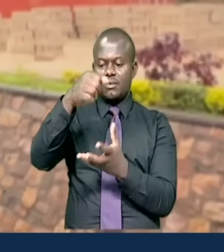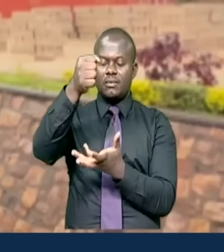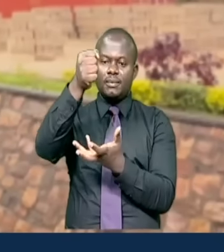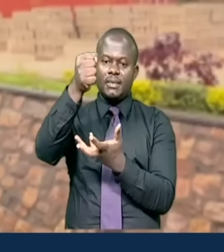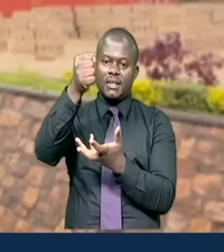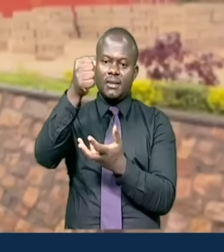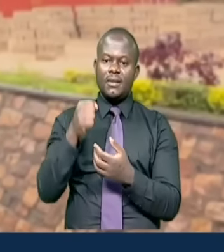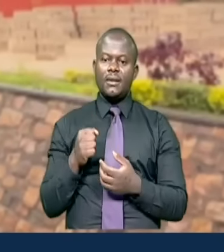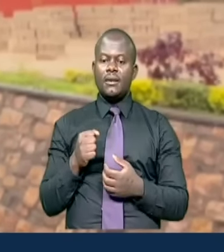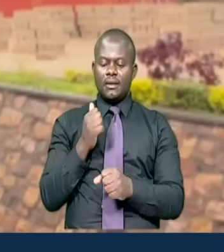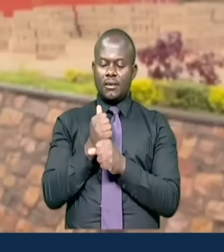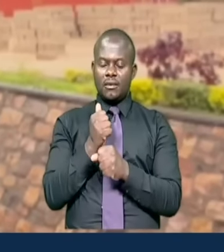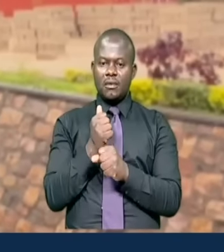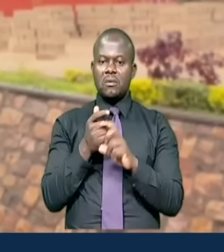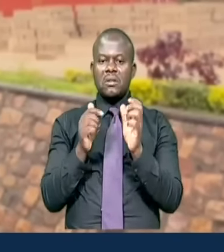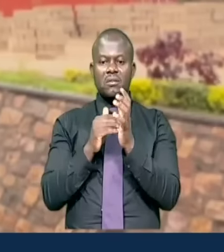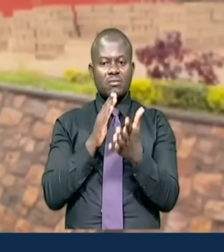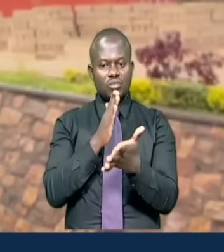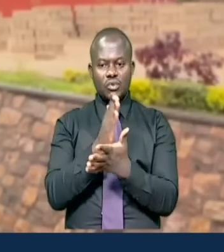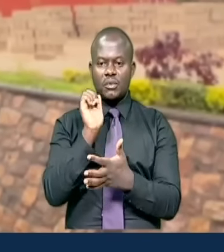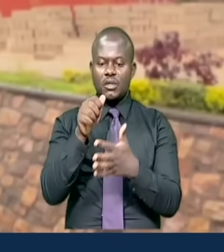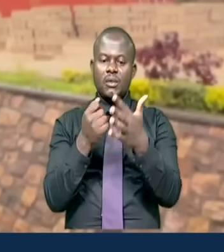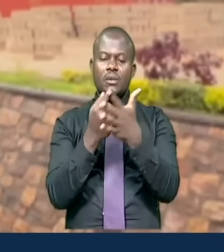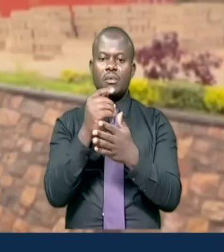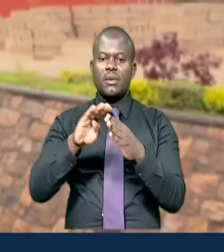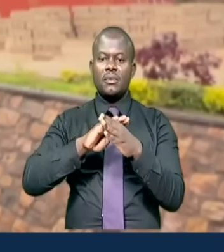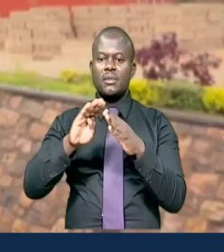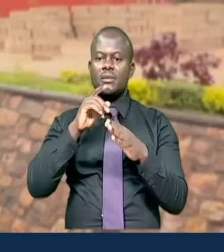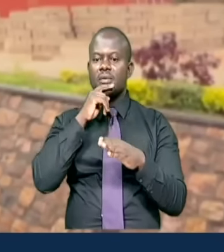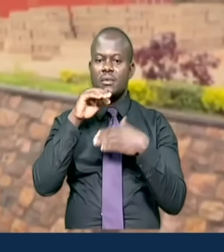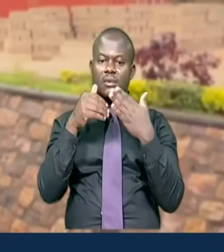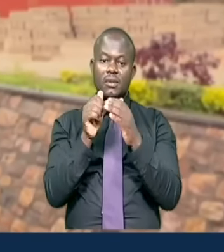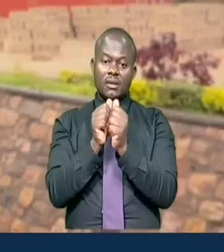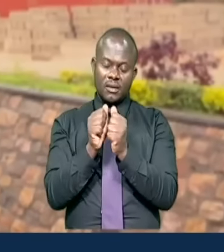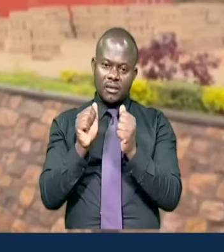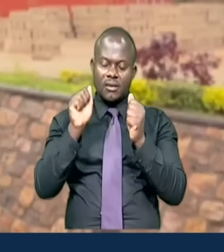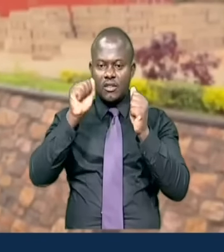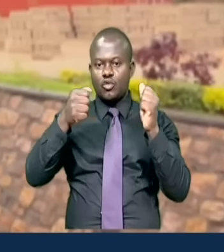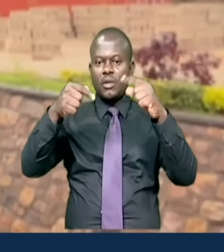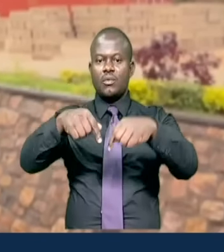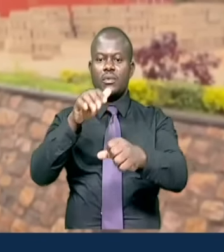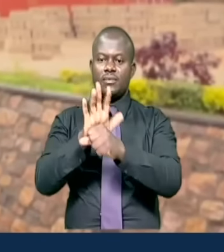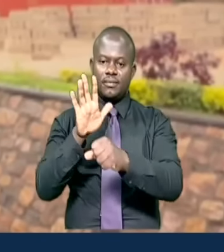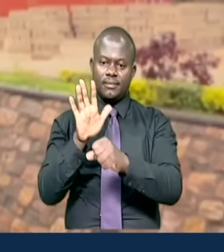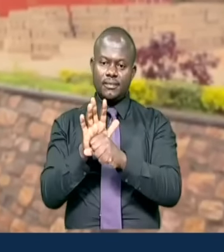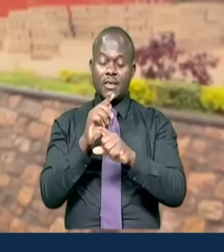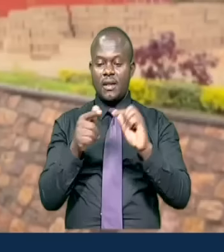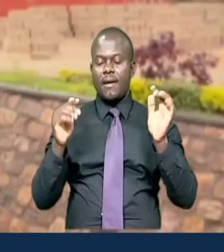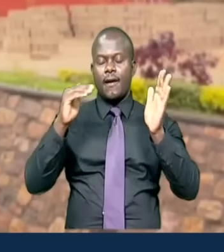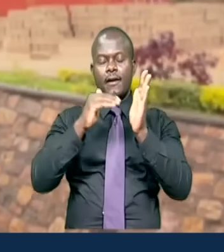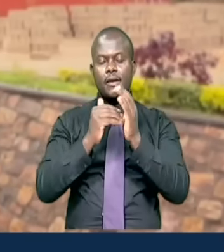imihanda igakorwa bose byatuma abashoramari baza kwambiriza ubutaka bashobora kuza ari benshi, bikaba